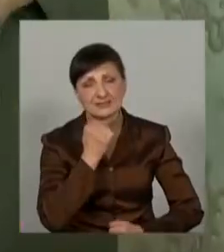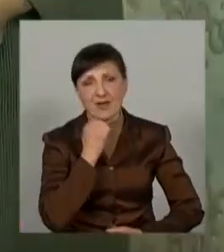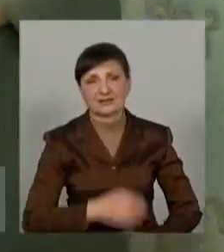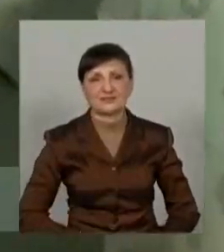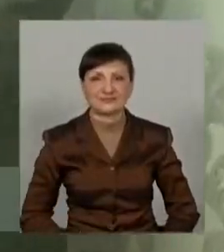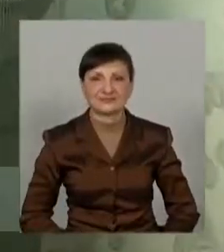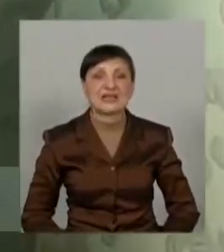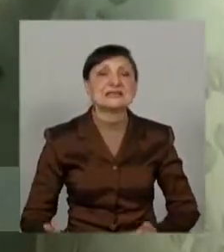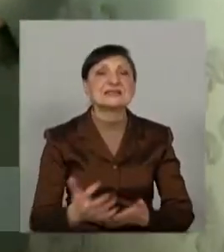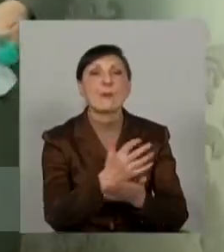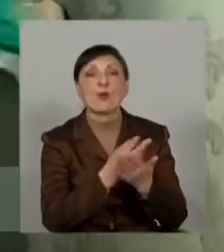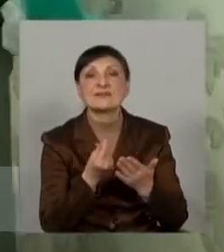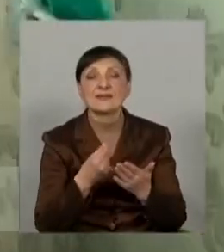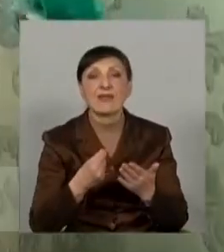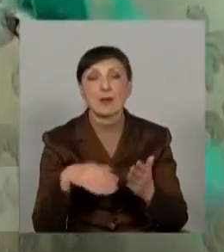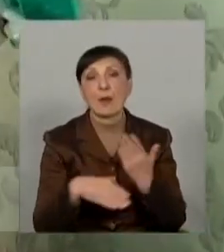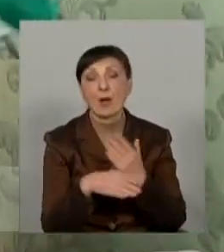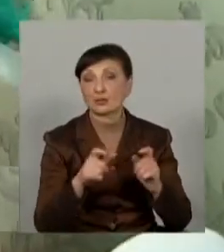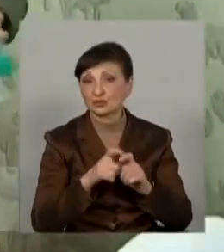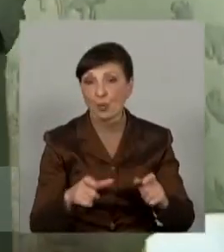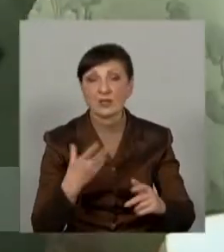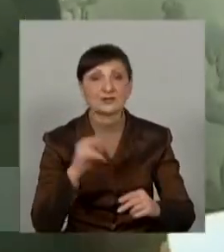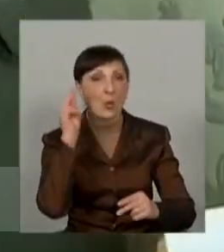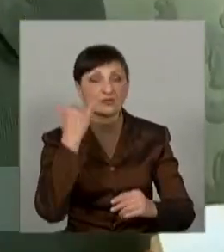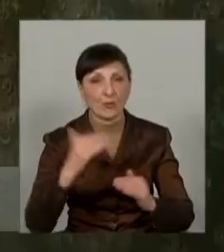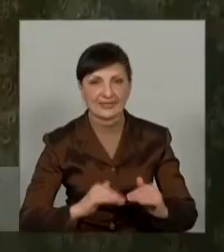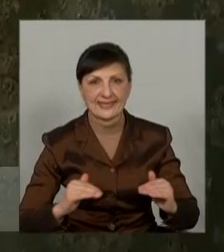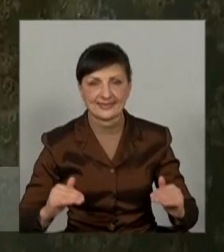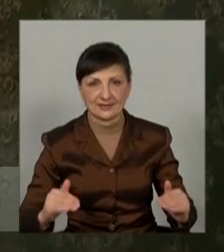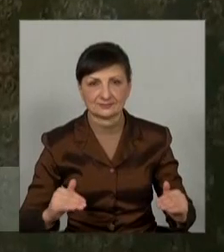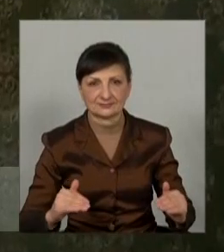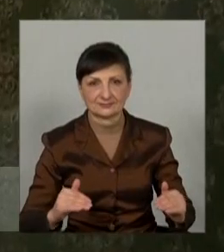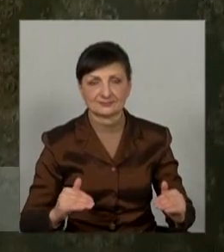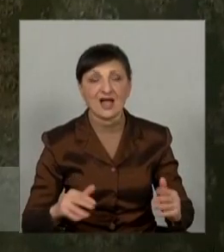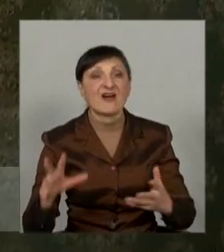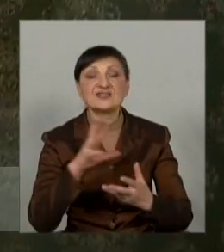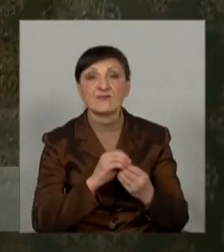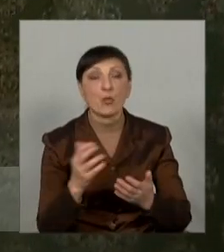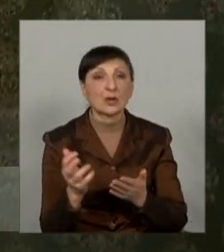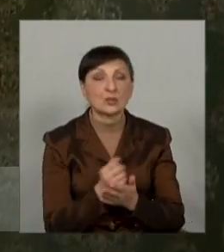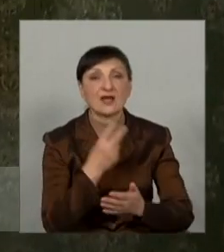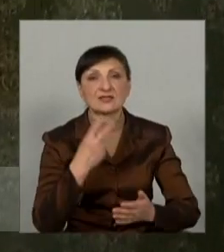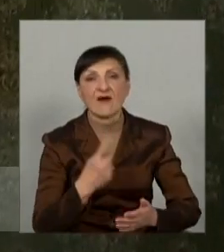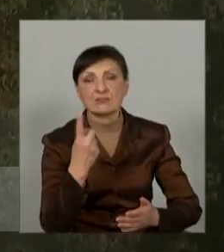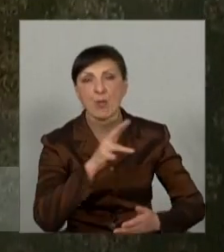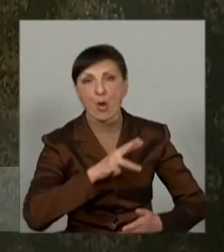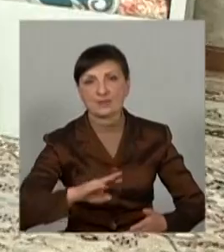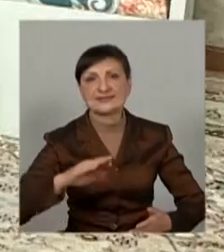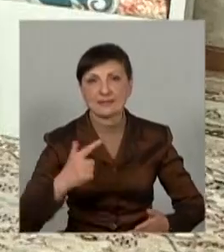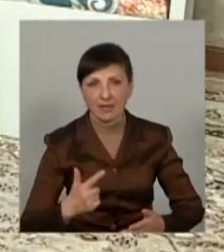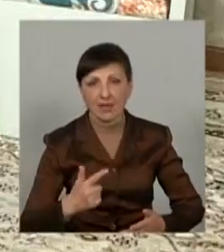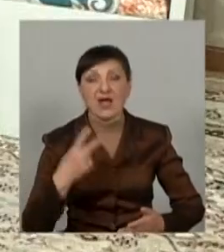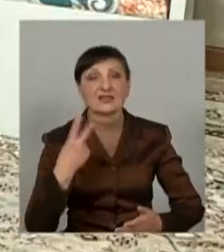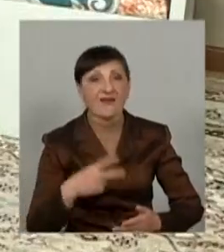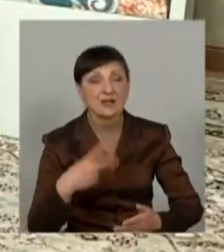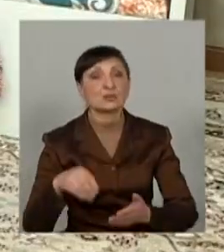В сборе средств активно помогала и школа, где учатся дети Марии Мухтасаровой. Всего удалось собрать 21 миллион тенге. На